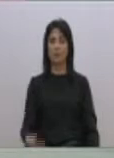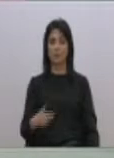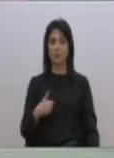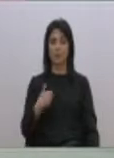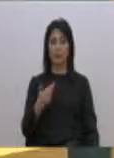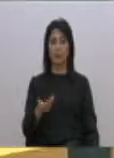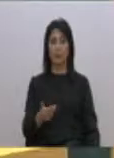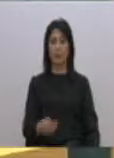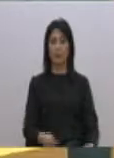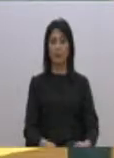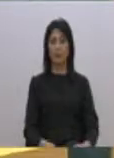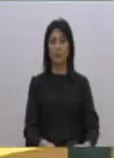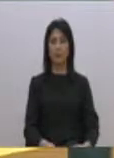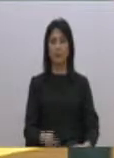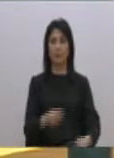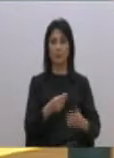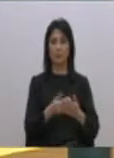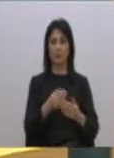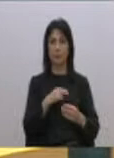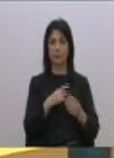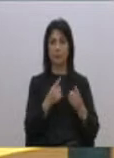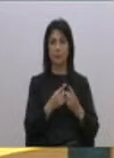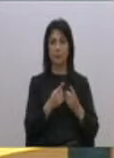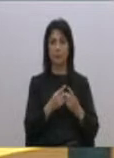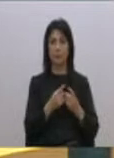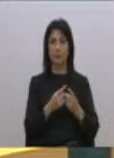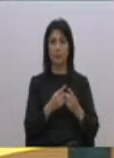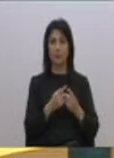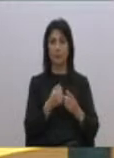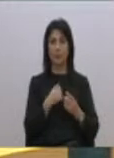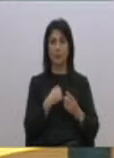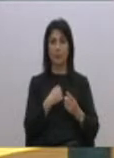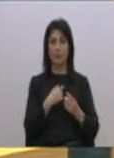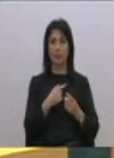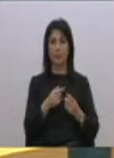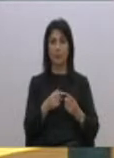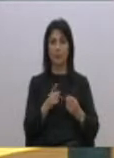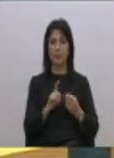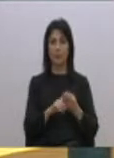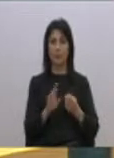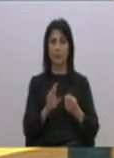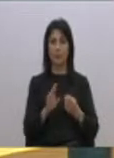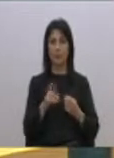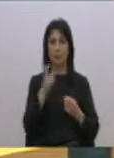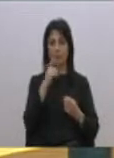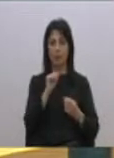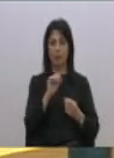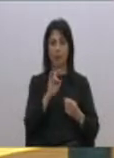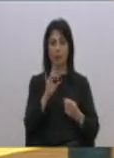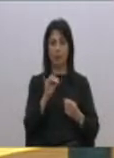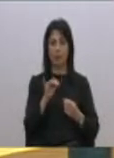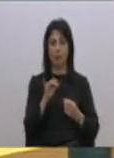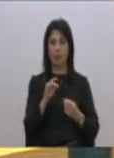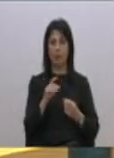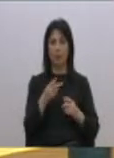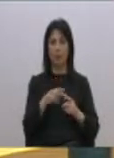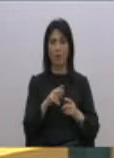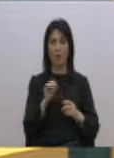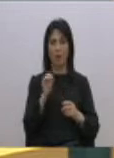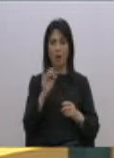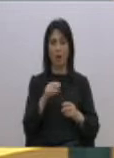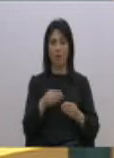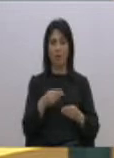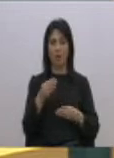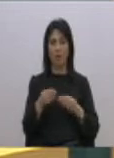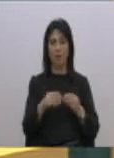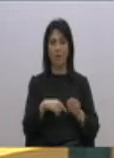მოგესალმებით. პატივცემულო კოლეგებო, მე აღარ შევეხები რატომო ანდრია იმ აქტის